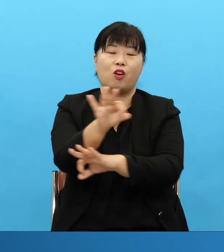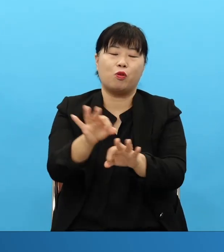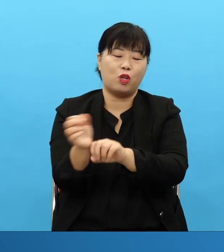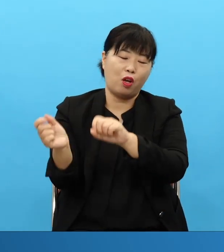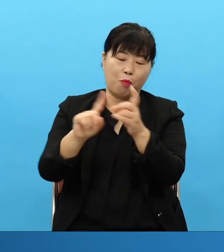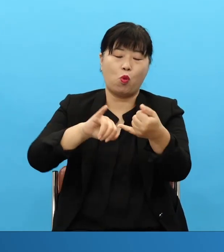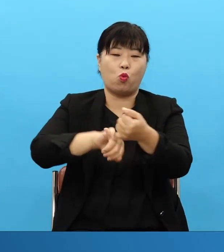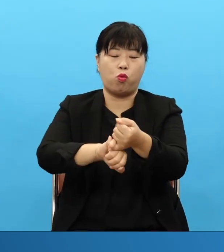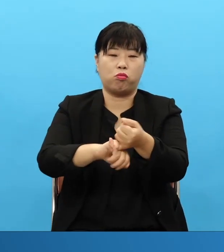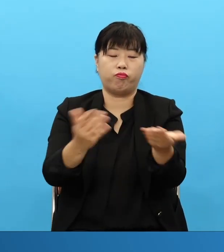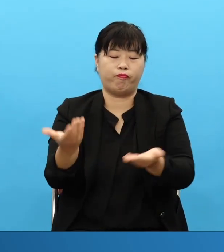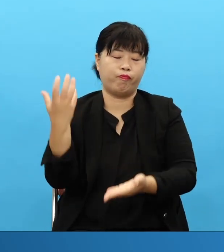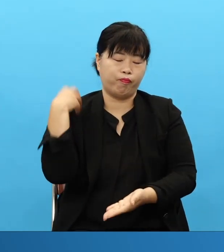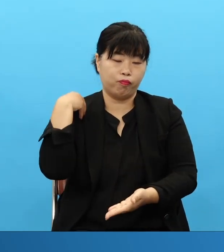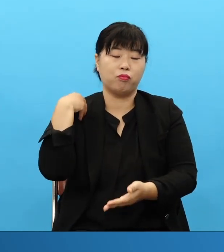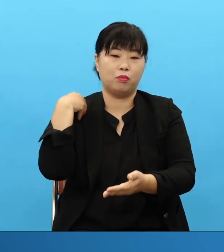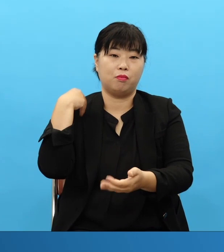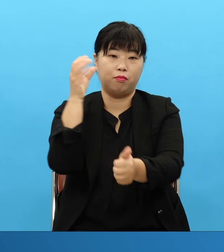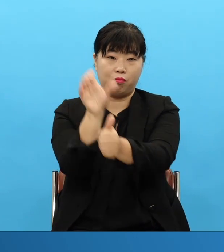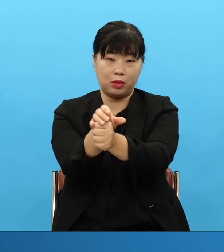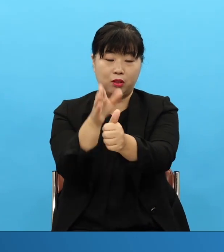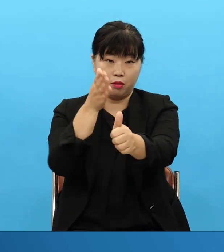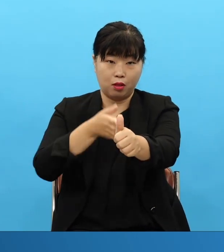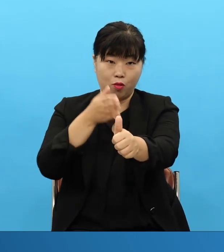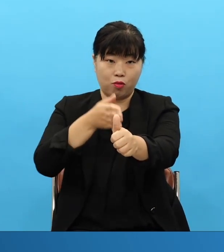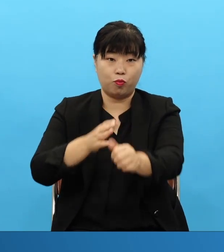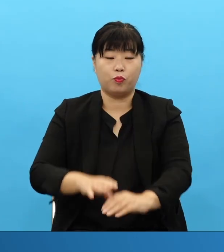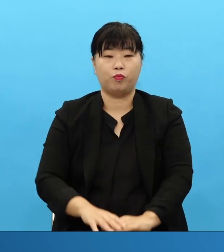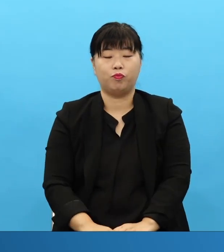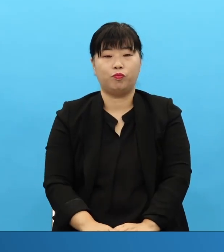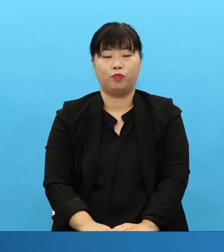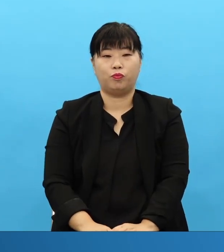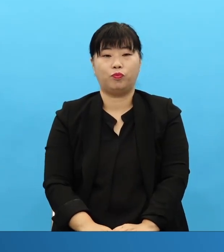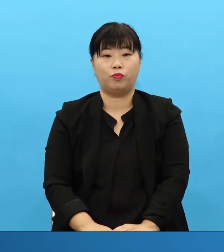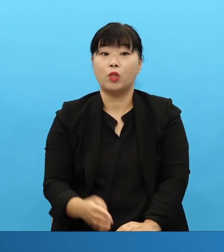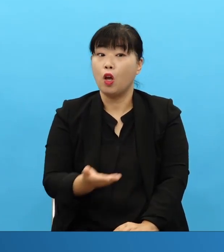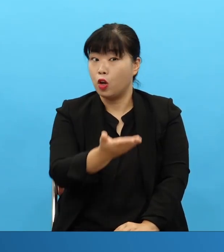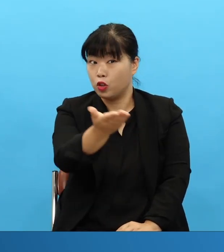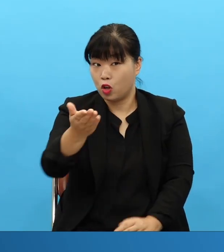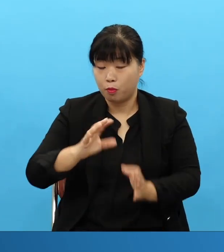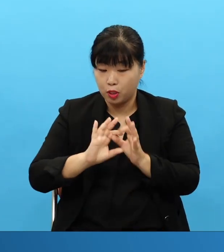this is your special mission. 그래서 여러분의 산업이